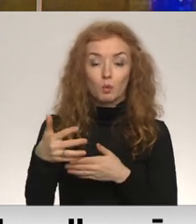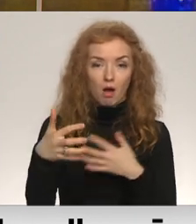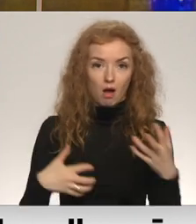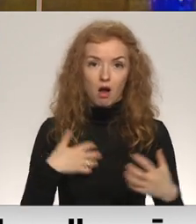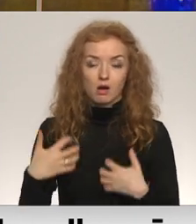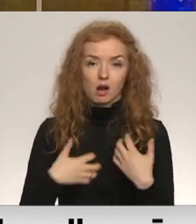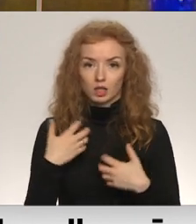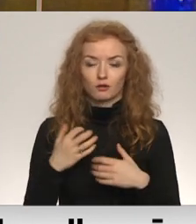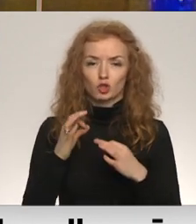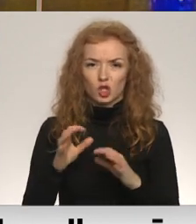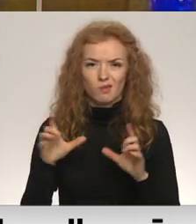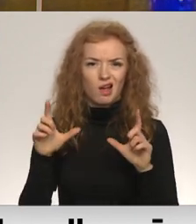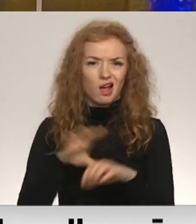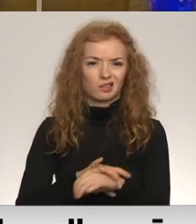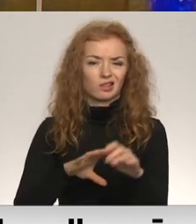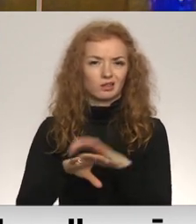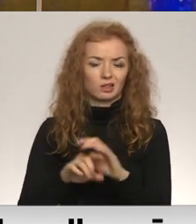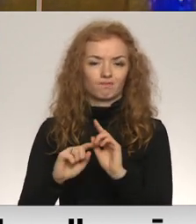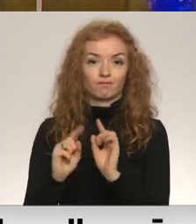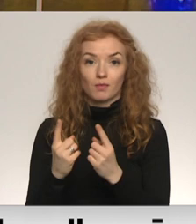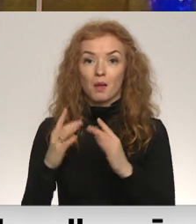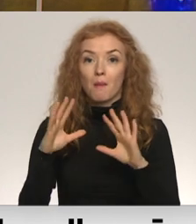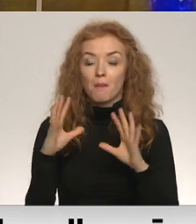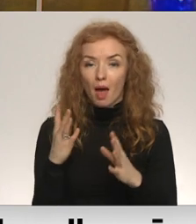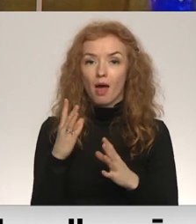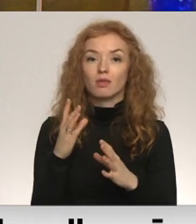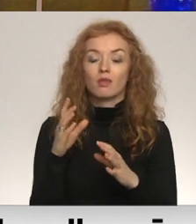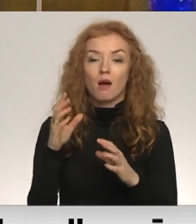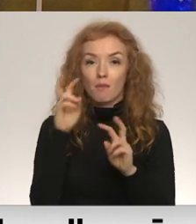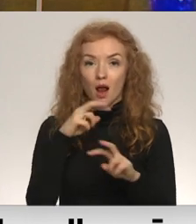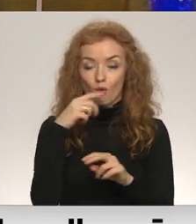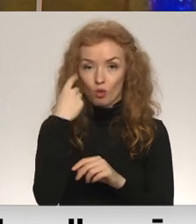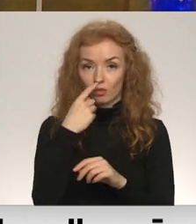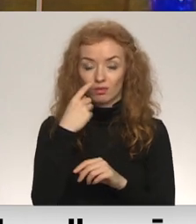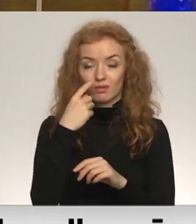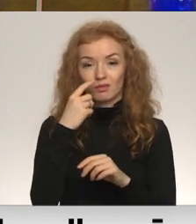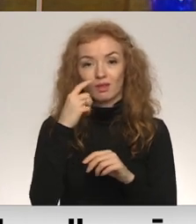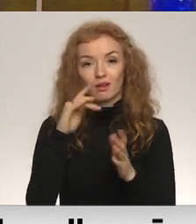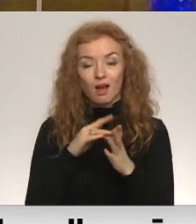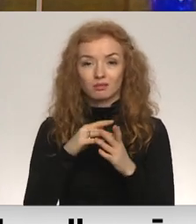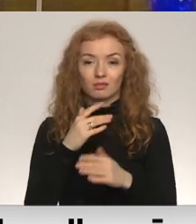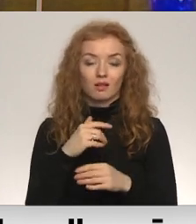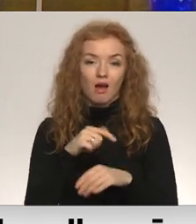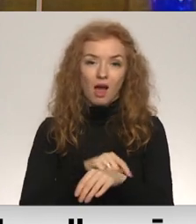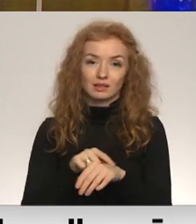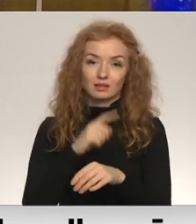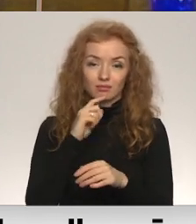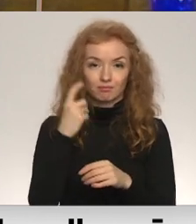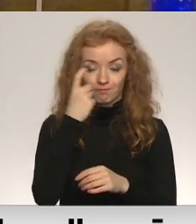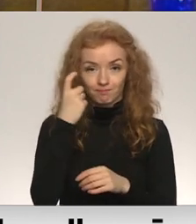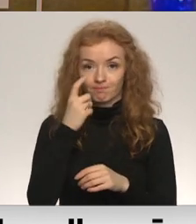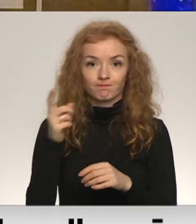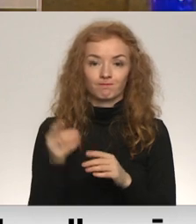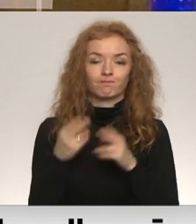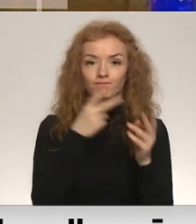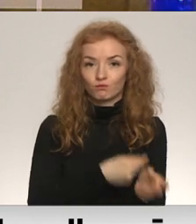tika savaldīta ar roku dzelžiem. Bet alkohola daudzumu nācās noteikt ar asins analīzēm slimnīcā. Par notikušo plašāk stāsta Valsts policijas